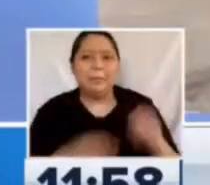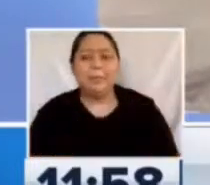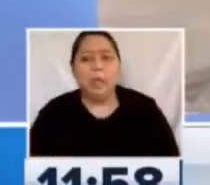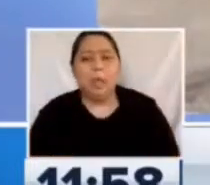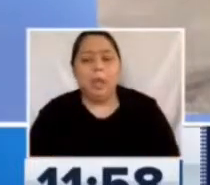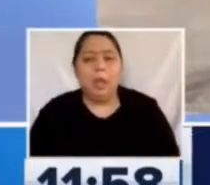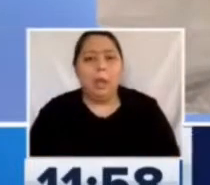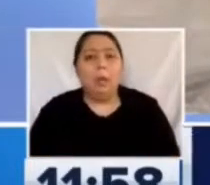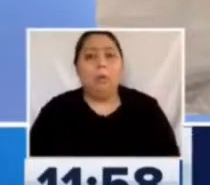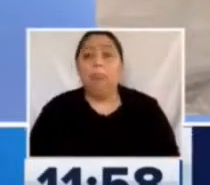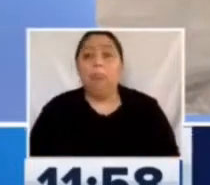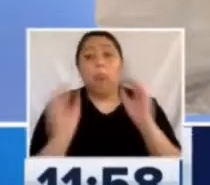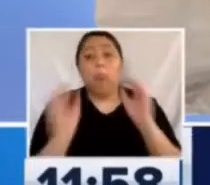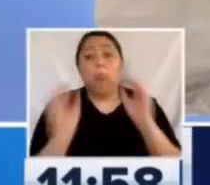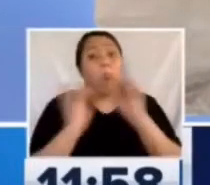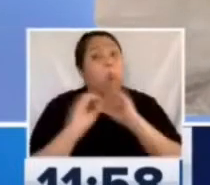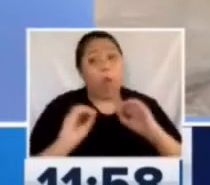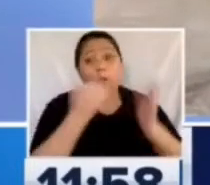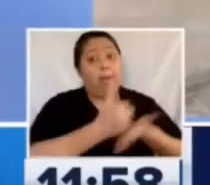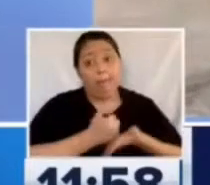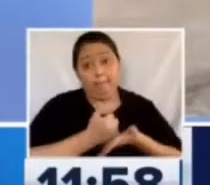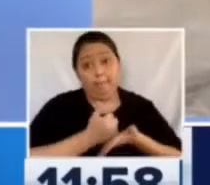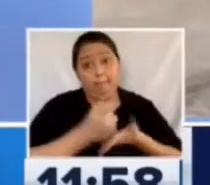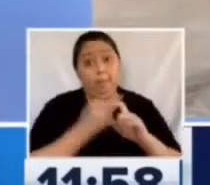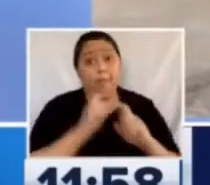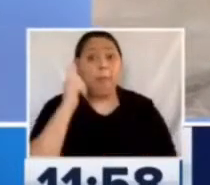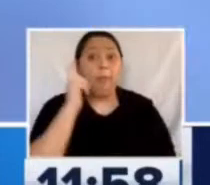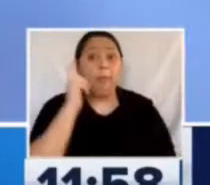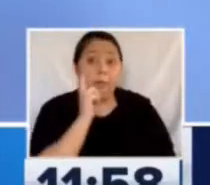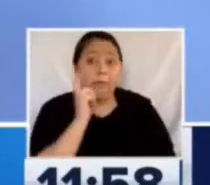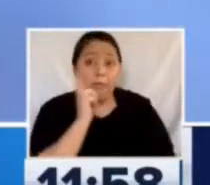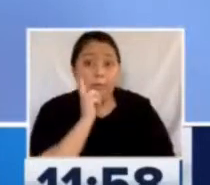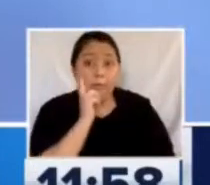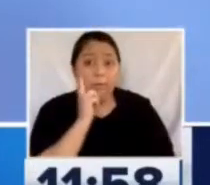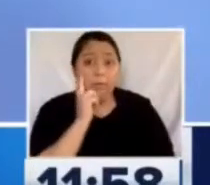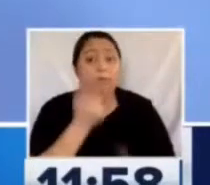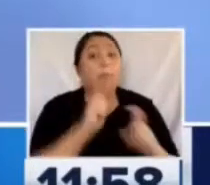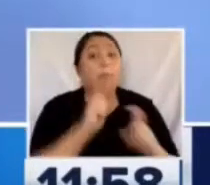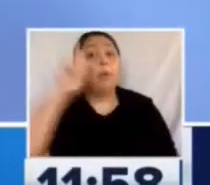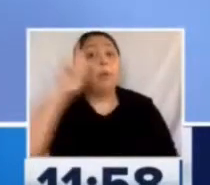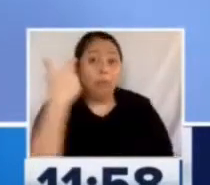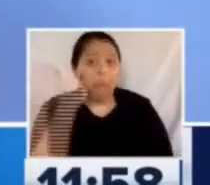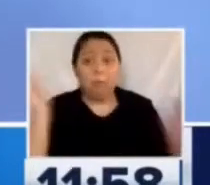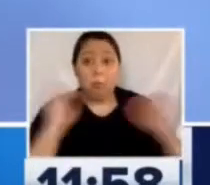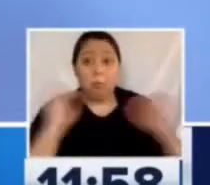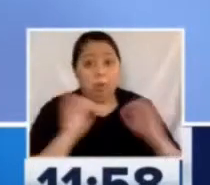mandatory na inirelease ng PhilHealth nung una. And